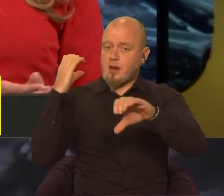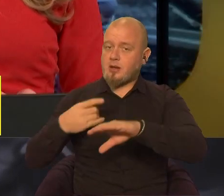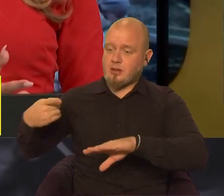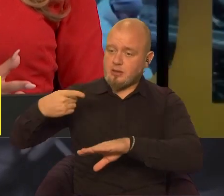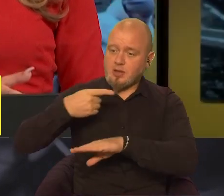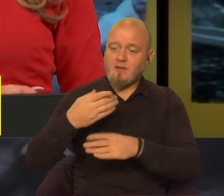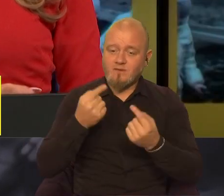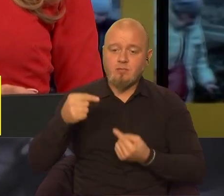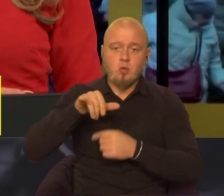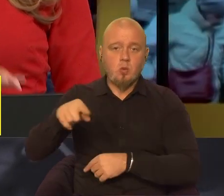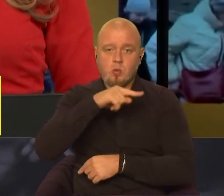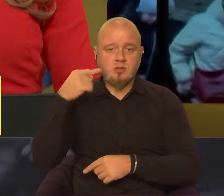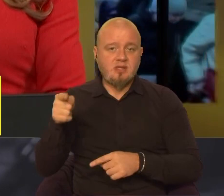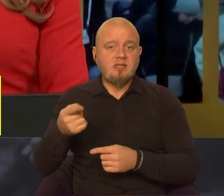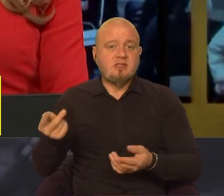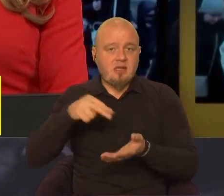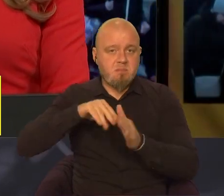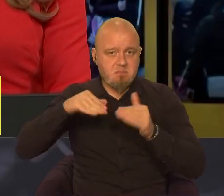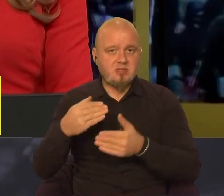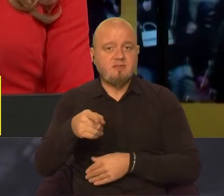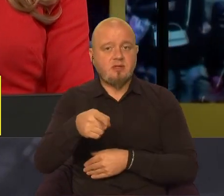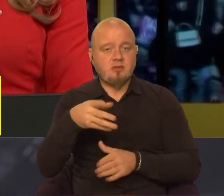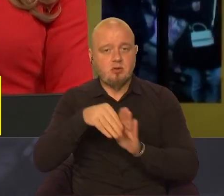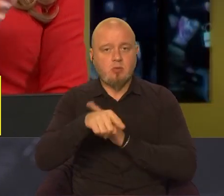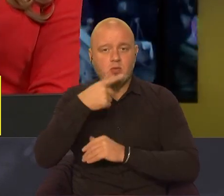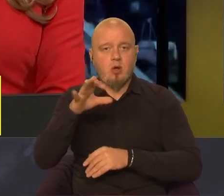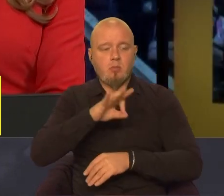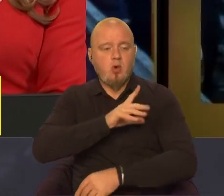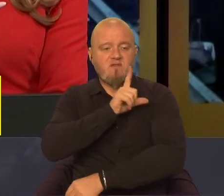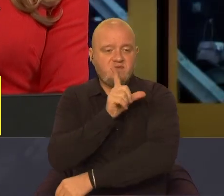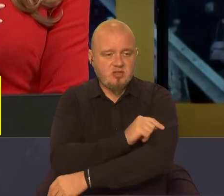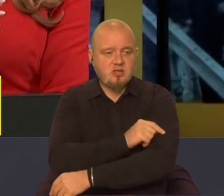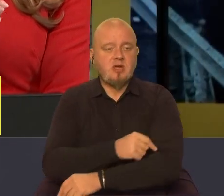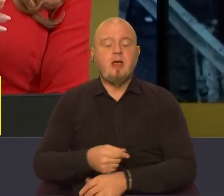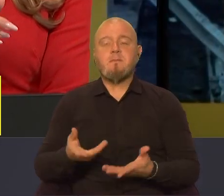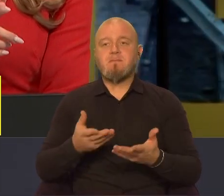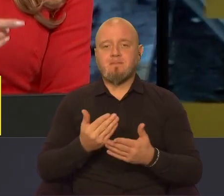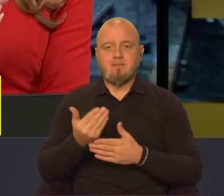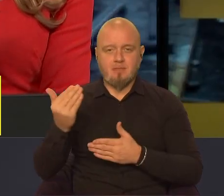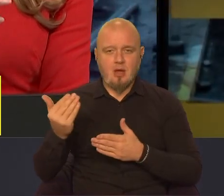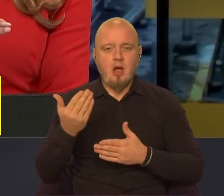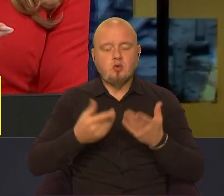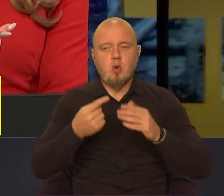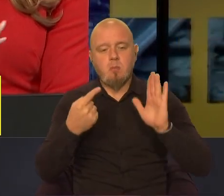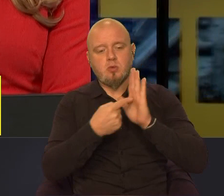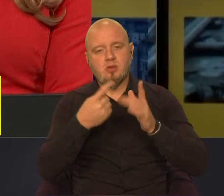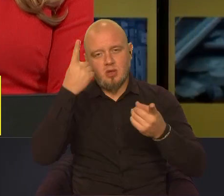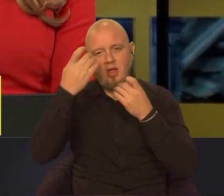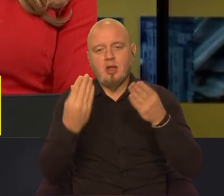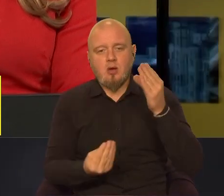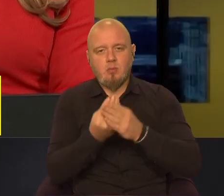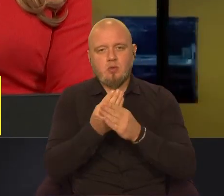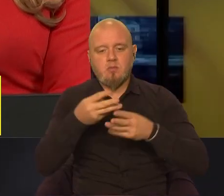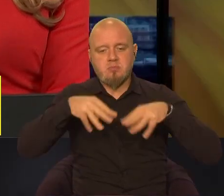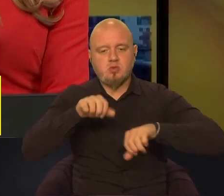Росії їх стає менше, і ви, зокрема, говорили про виснаження. Якщо посилатись на дані, які оприлюднив міністр